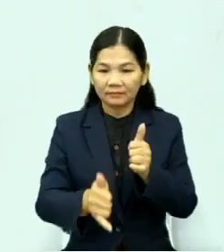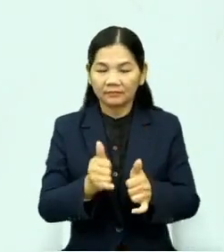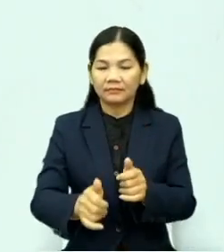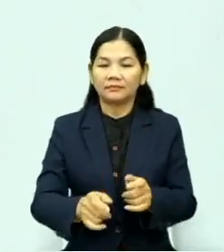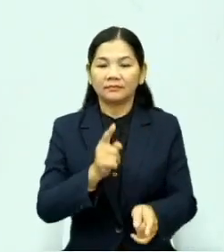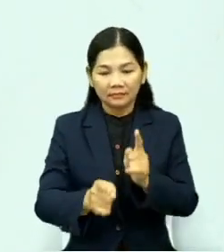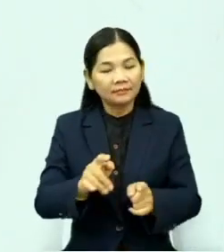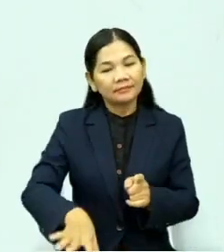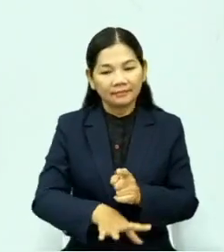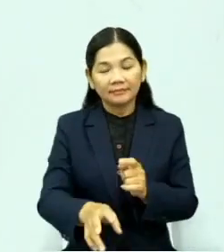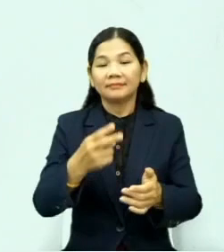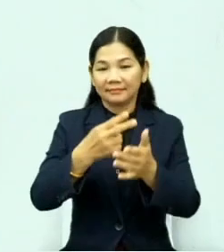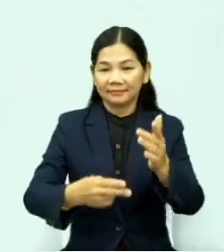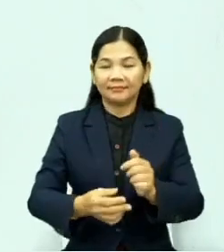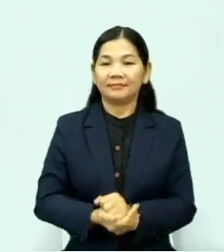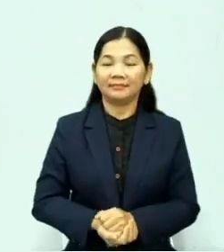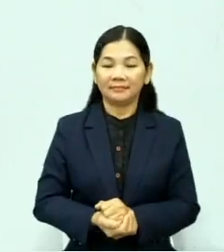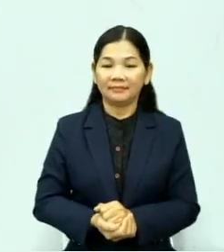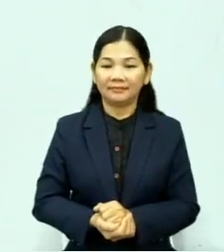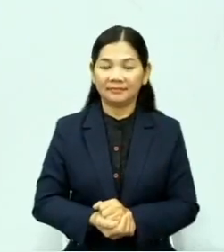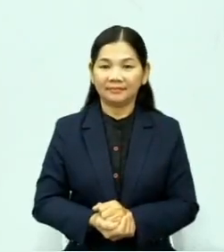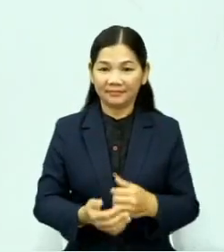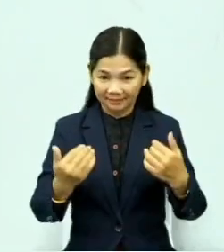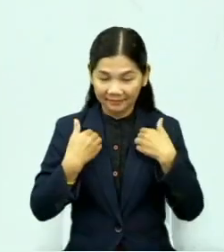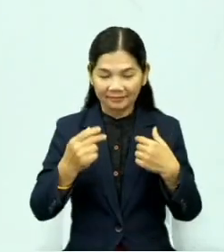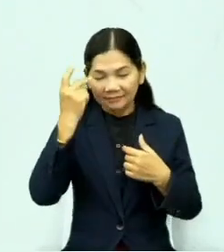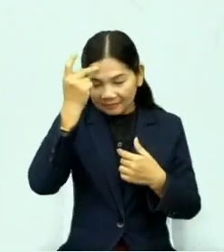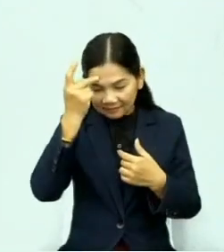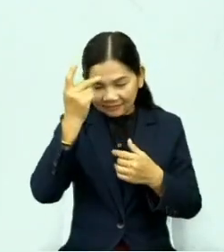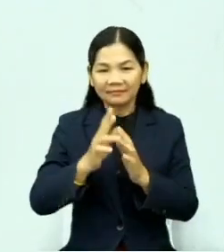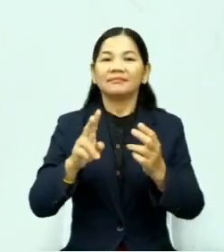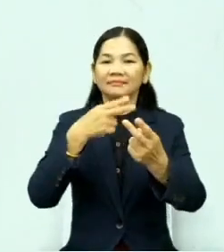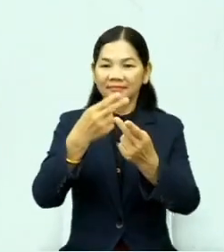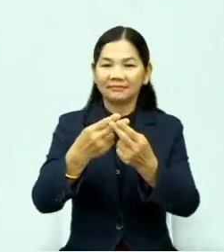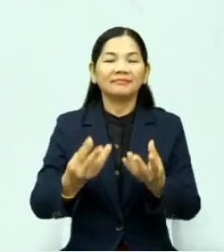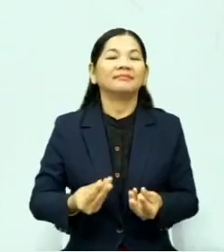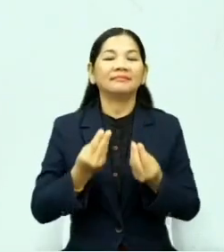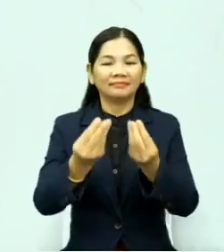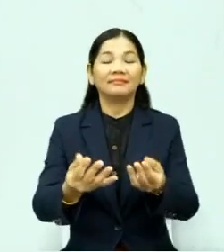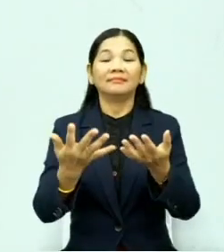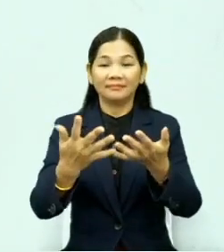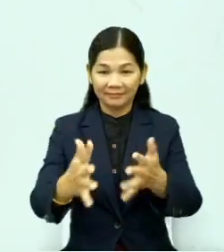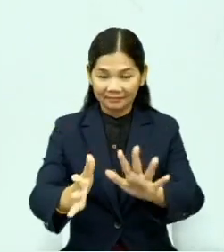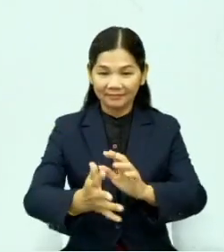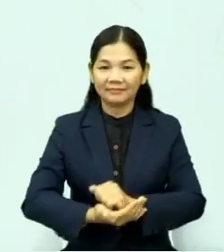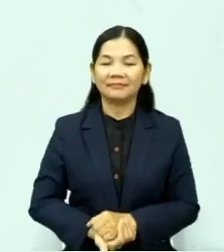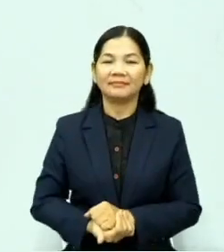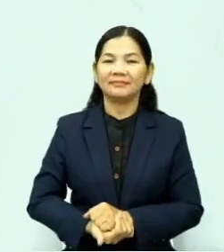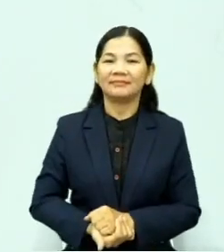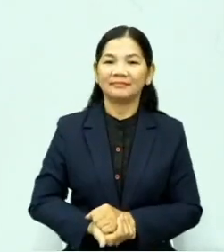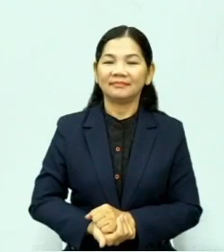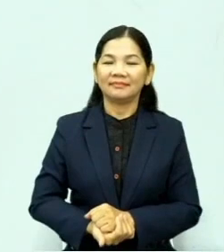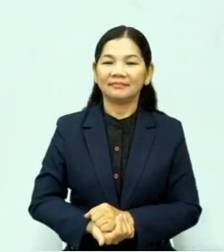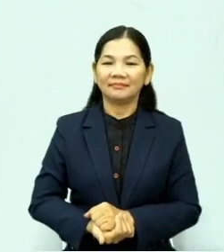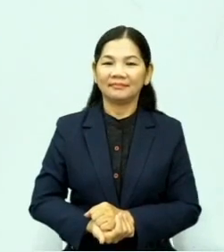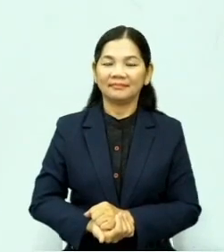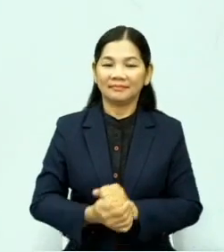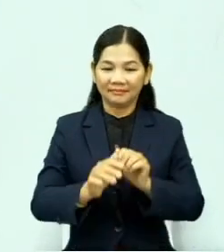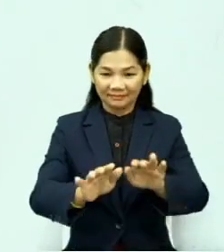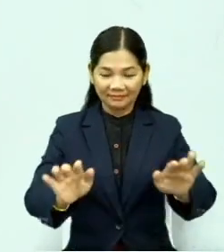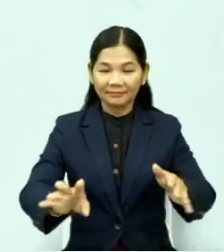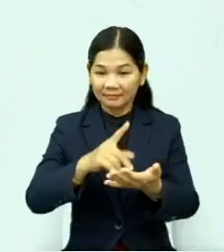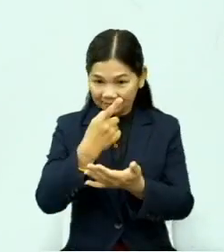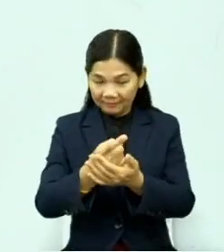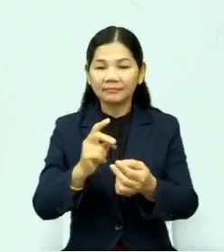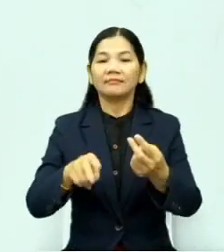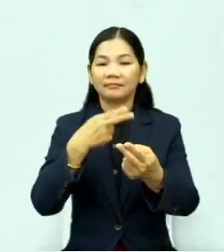khả Chà, chẳng con tặng ác này, chà, con bàn kịch ở đọc trầm lái chù nè cừu rùi rùa hát nè con á Chà, bàn chẳng con tặng ác này, con